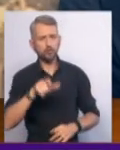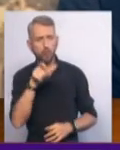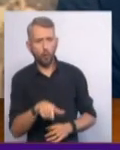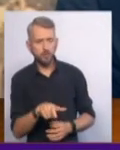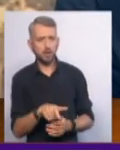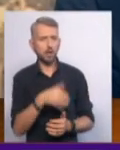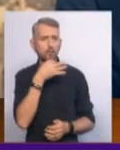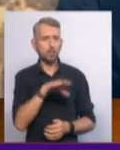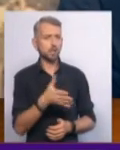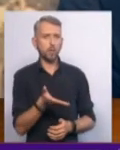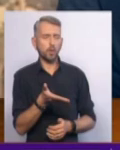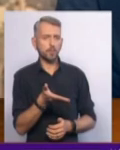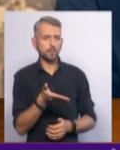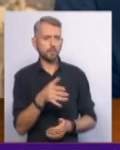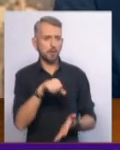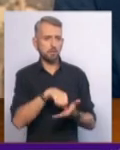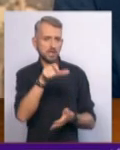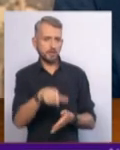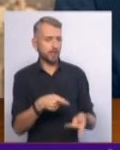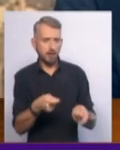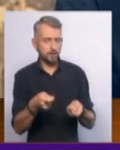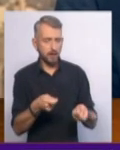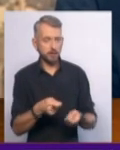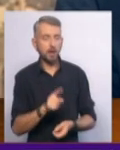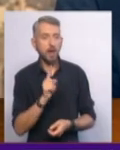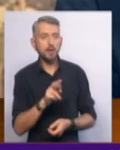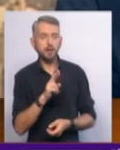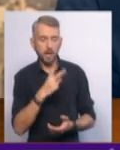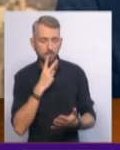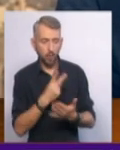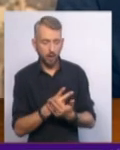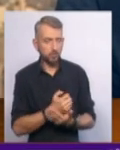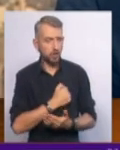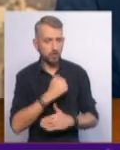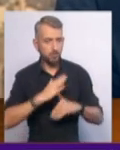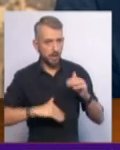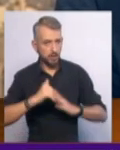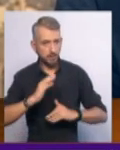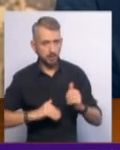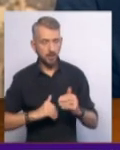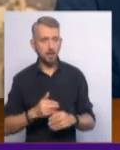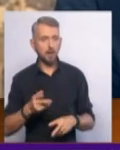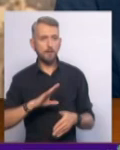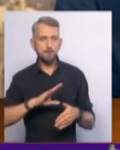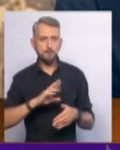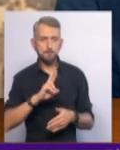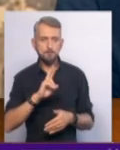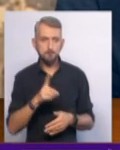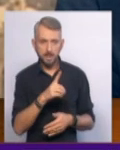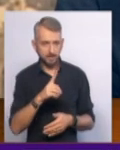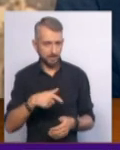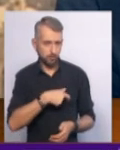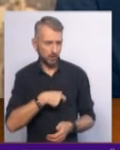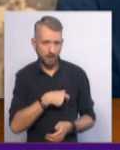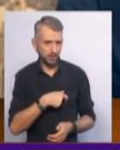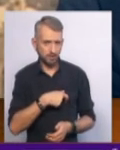будь-якого представника влади. Але, як показує, на жаль, практика, без депутата, ну, на